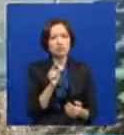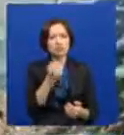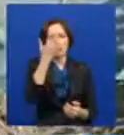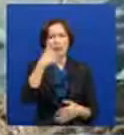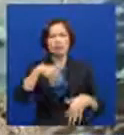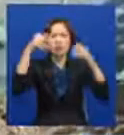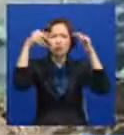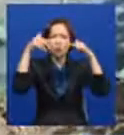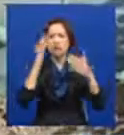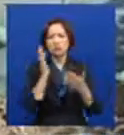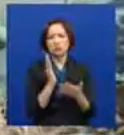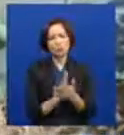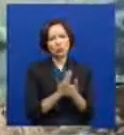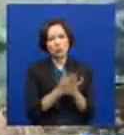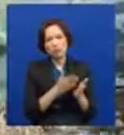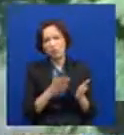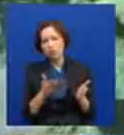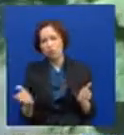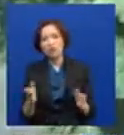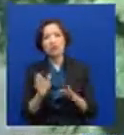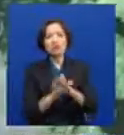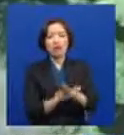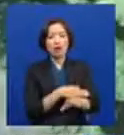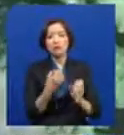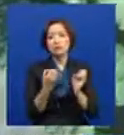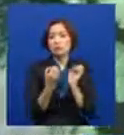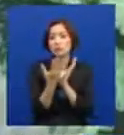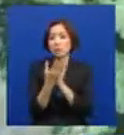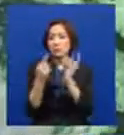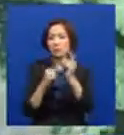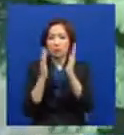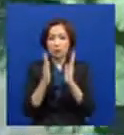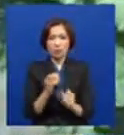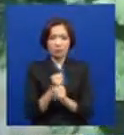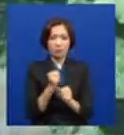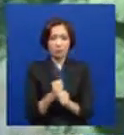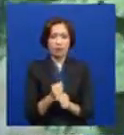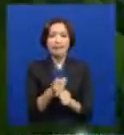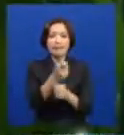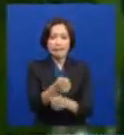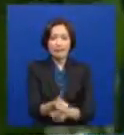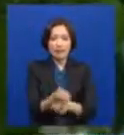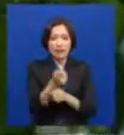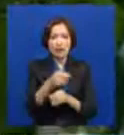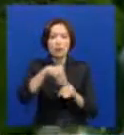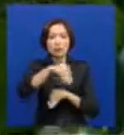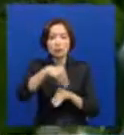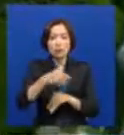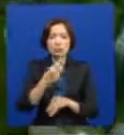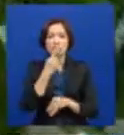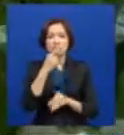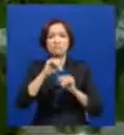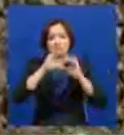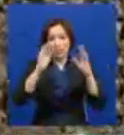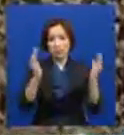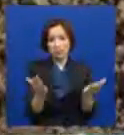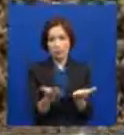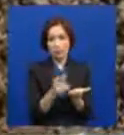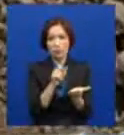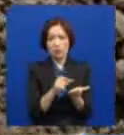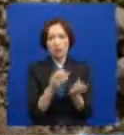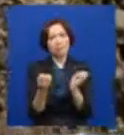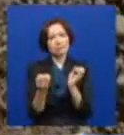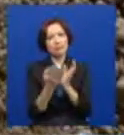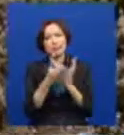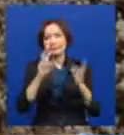ทิ้งช่วงมายาวนานของทุกปีได้ส่งผลกระทบต่อเกษตรชาวสวนแตงโมในหลายหมู่บ้านของอำเภอบึงกาฬจังหวัดบึงกาฬประสบ